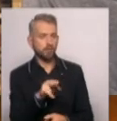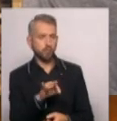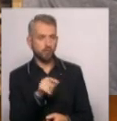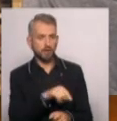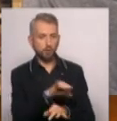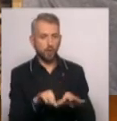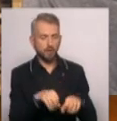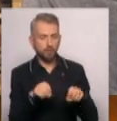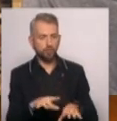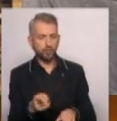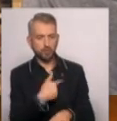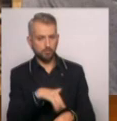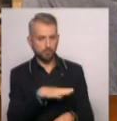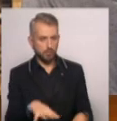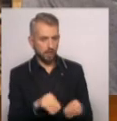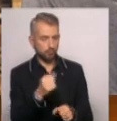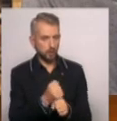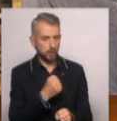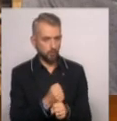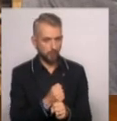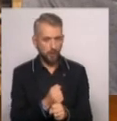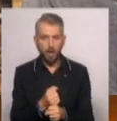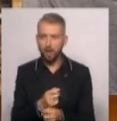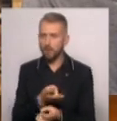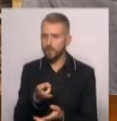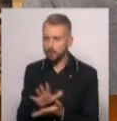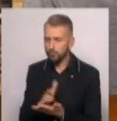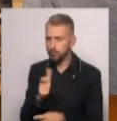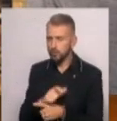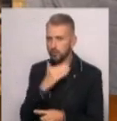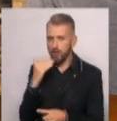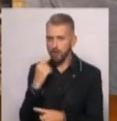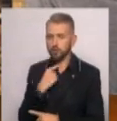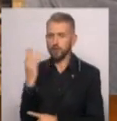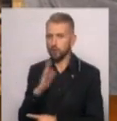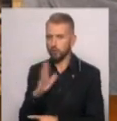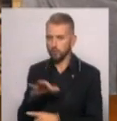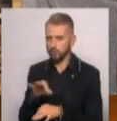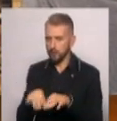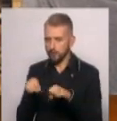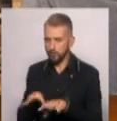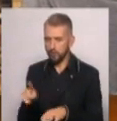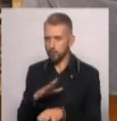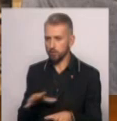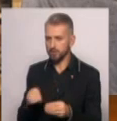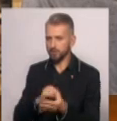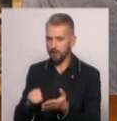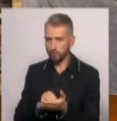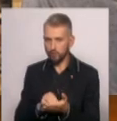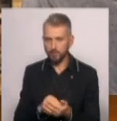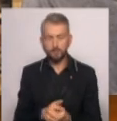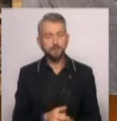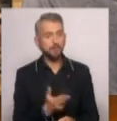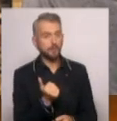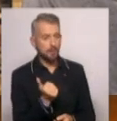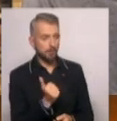проєктах рішення, які ми напрацьовували разом. Залишилося дуже багато непроголосованих проєктів рішення, які були співавторами декілька депутатів.